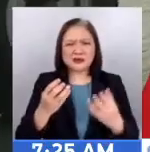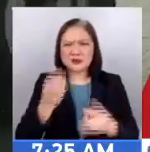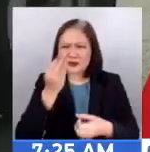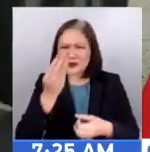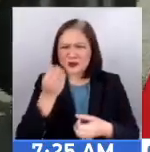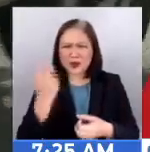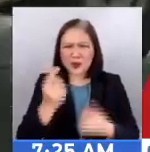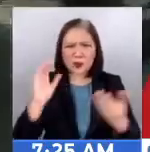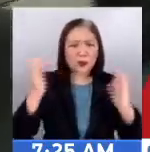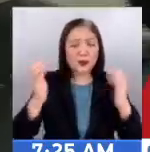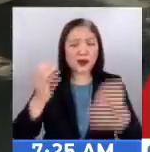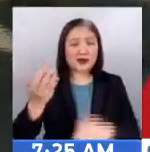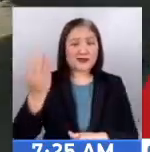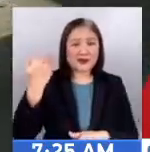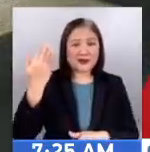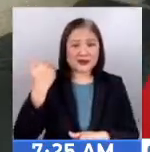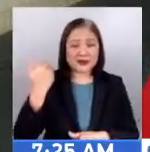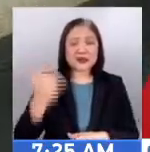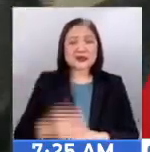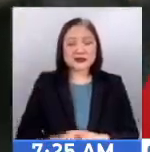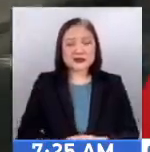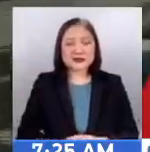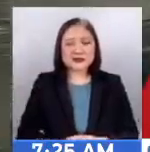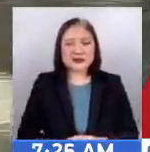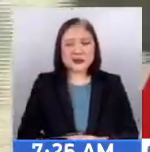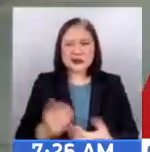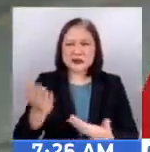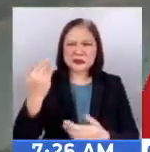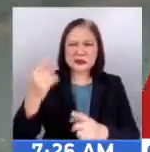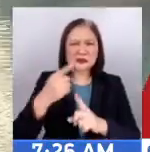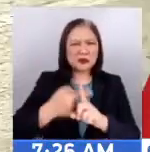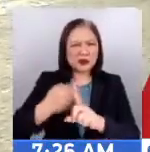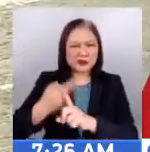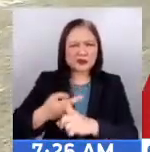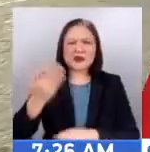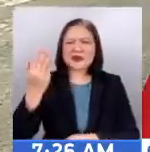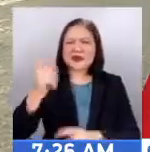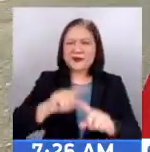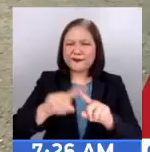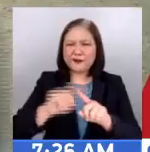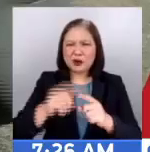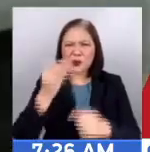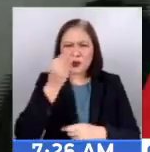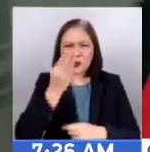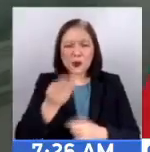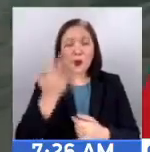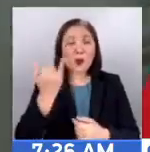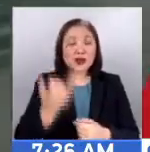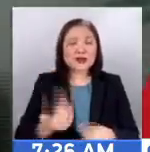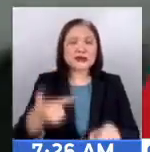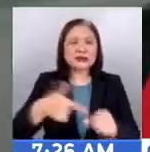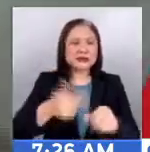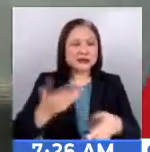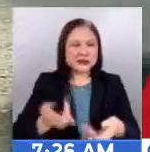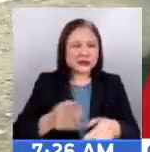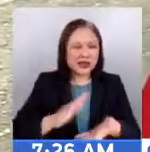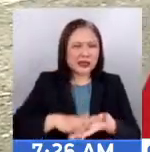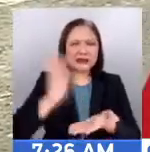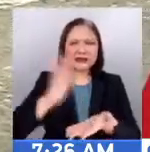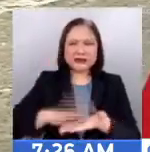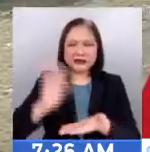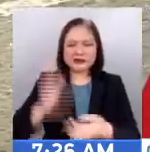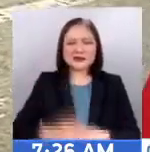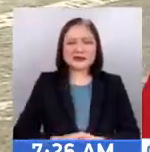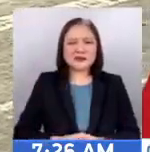mga nakalipas na mga buwan, lalo na dahil nagtaas pa rin ang presyo ng petrolyo. Bagamat welcome